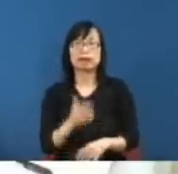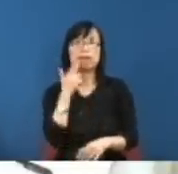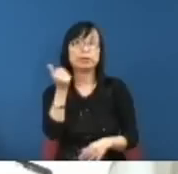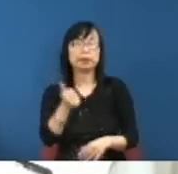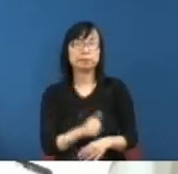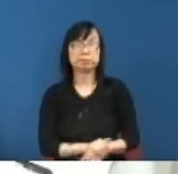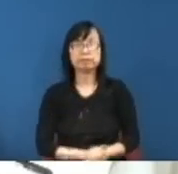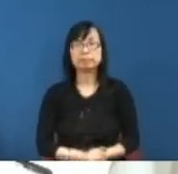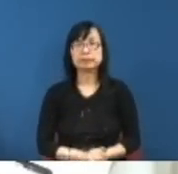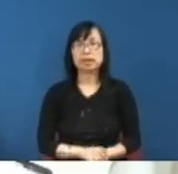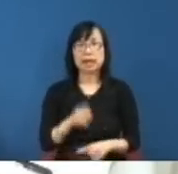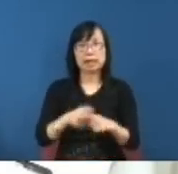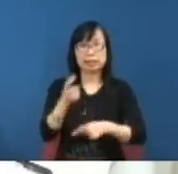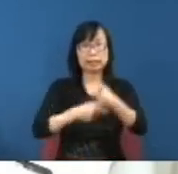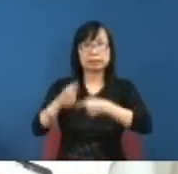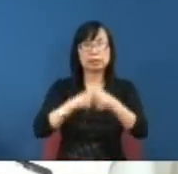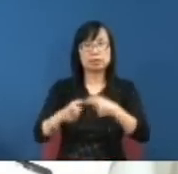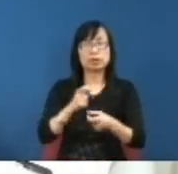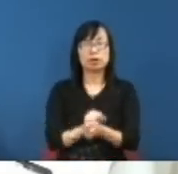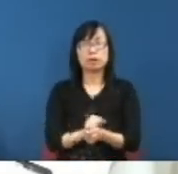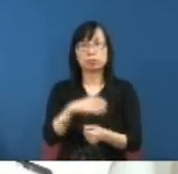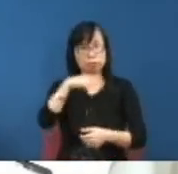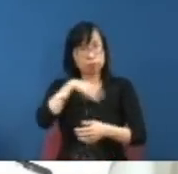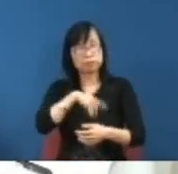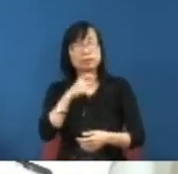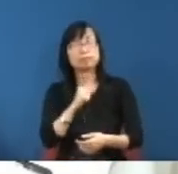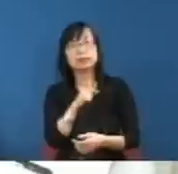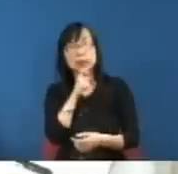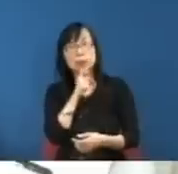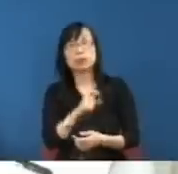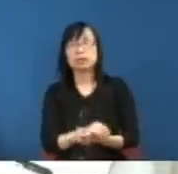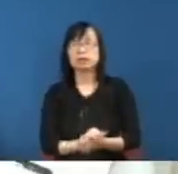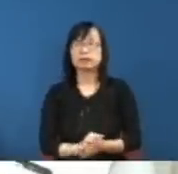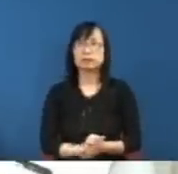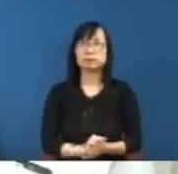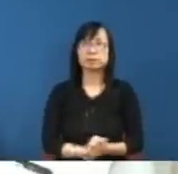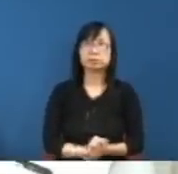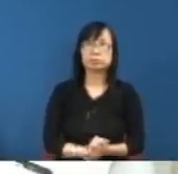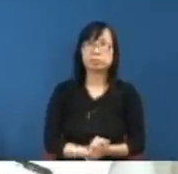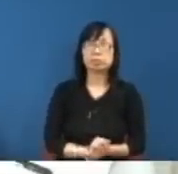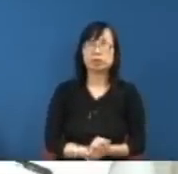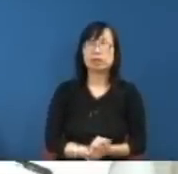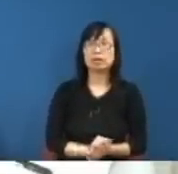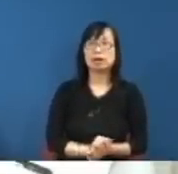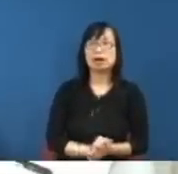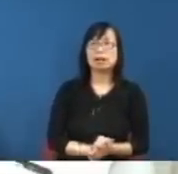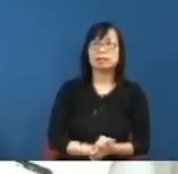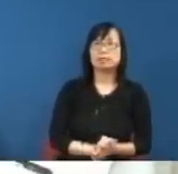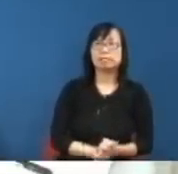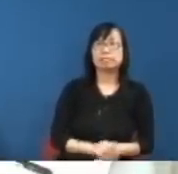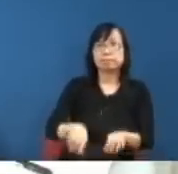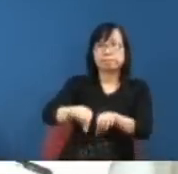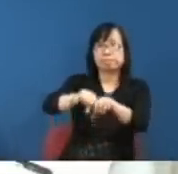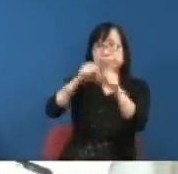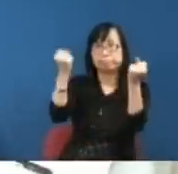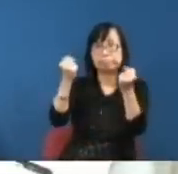際上面喺經濟上面咧，佢有內政都有嘅喎，就係話做咩咧？就係話粉碎工會，